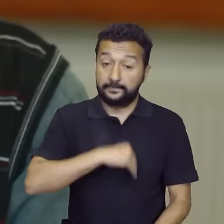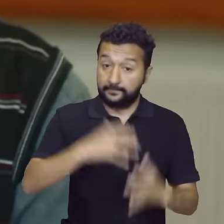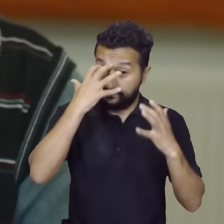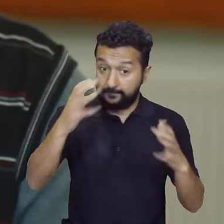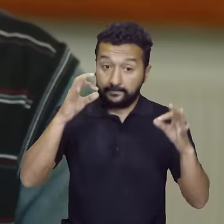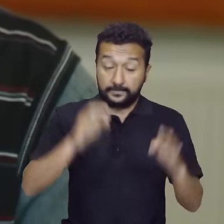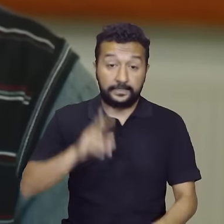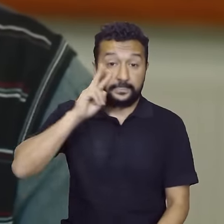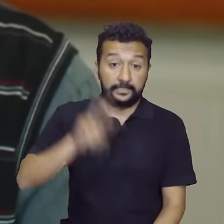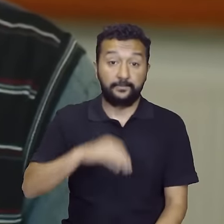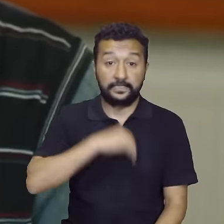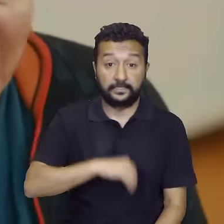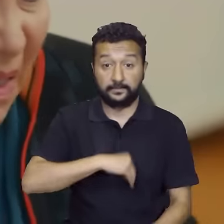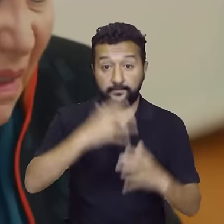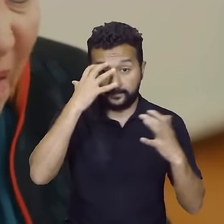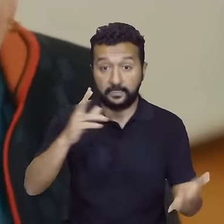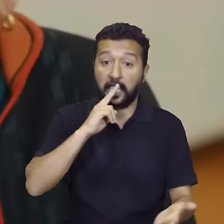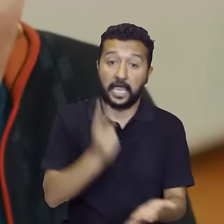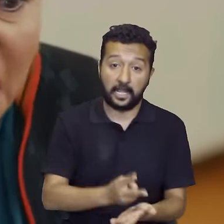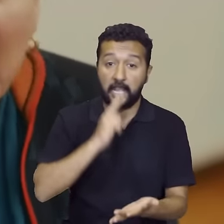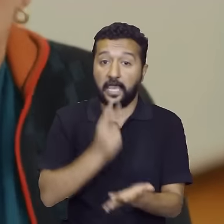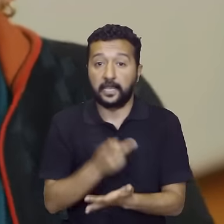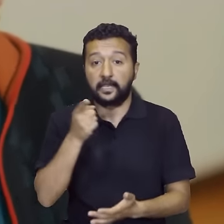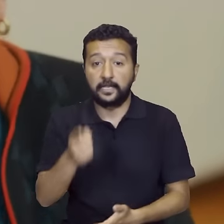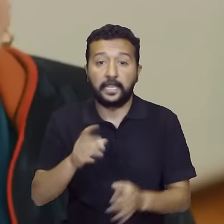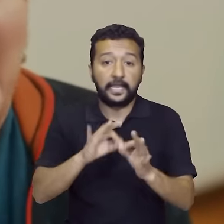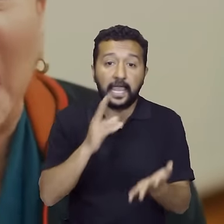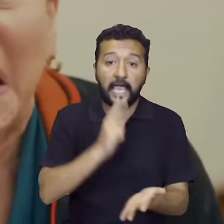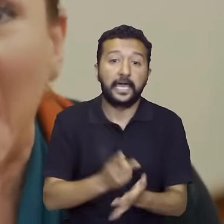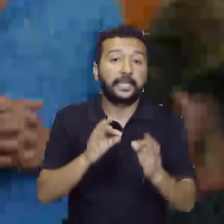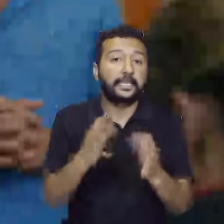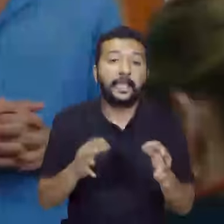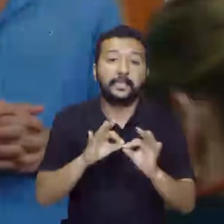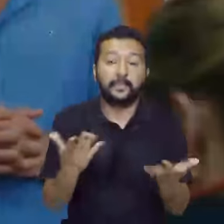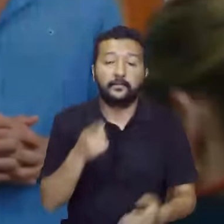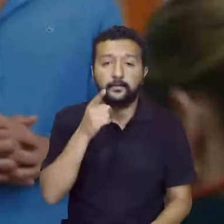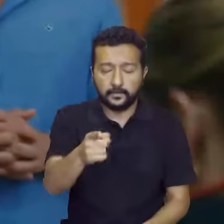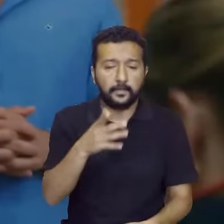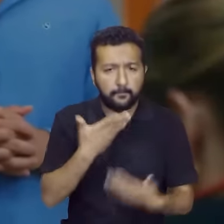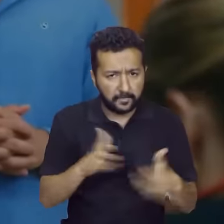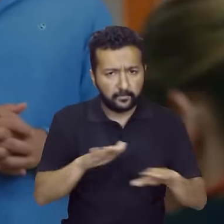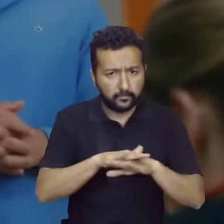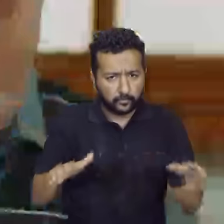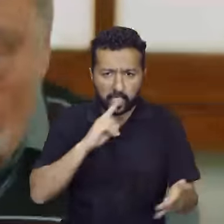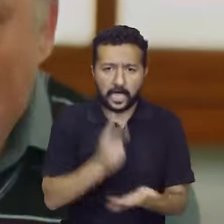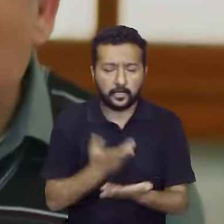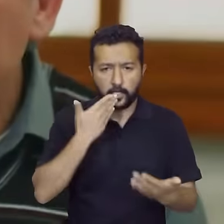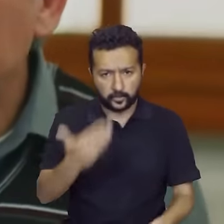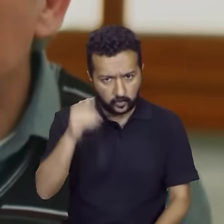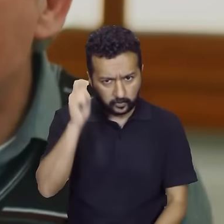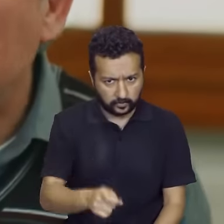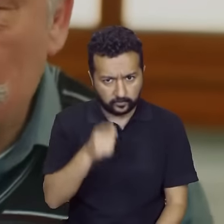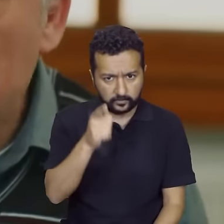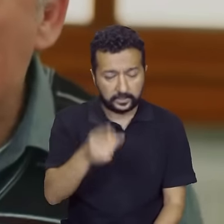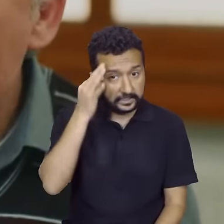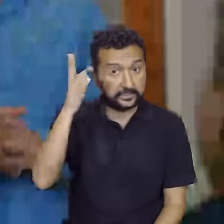şişti. Yeminle içim şişti. Karar da karar, karar da karar. Ne kararı ne? Yahu ne bitmez kararmış. Söylesenize